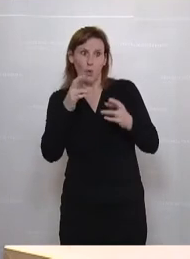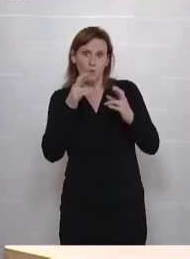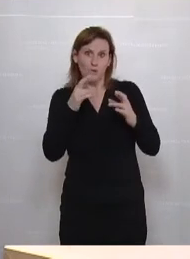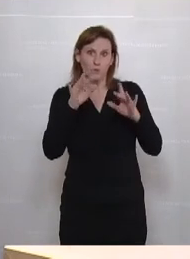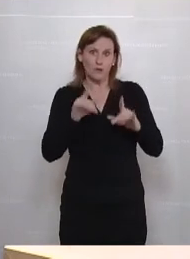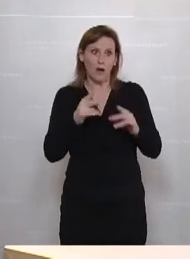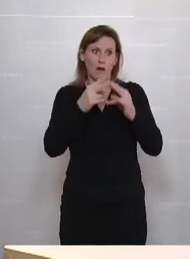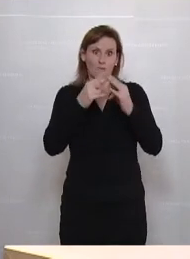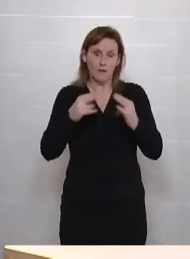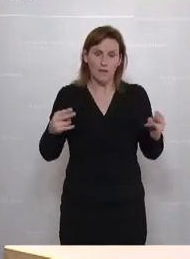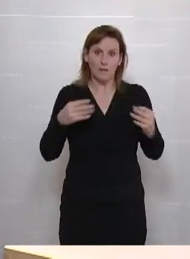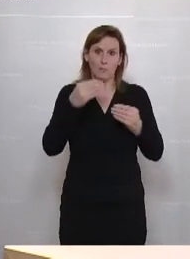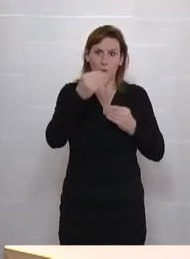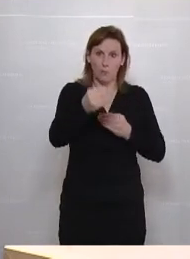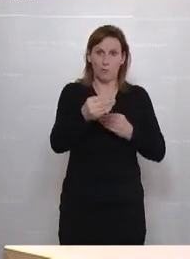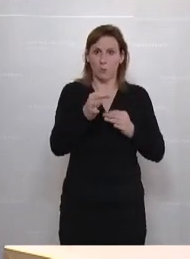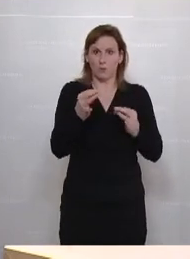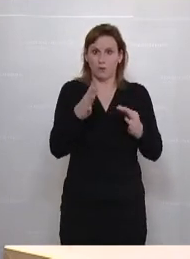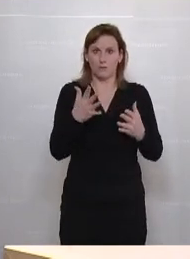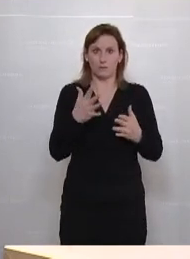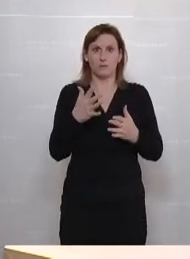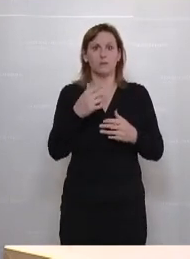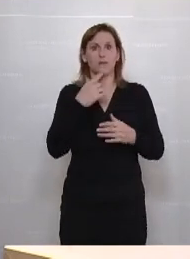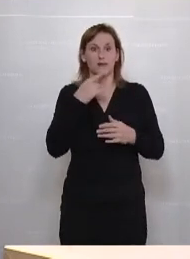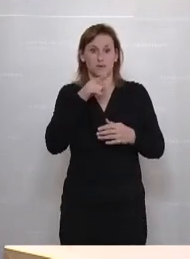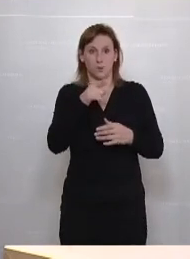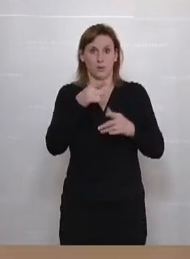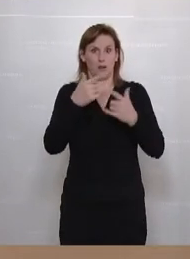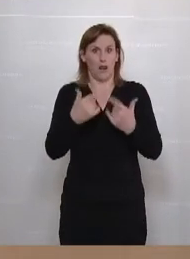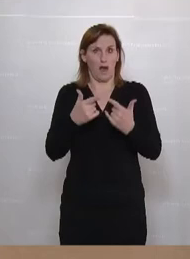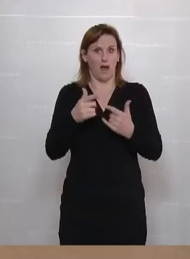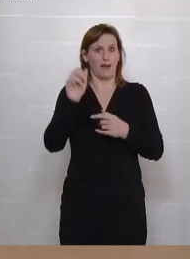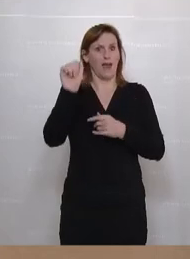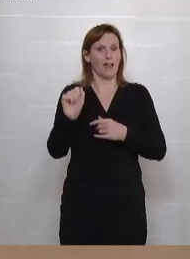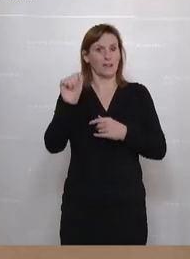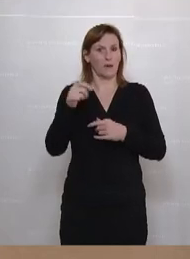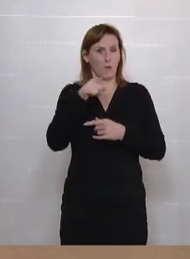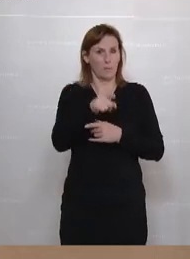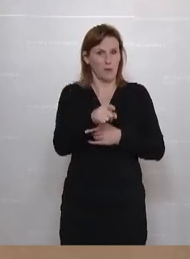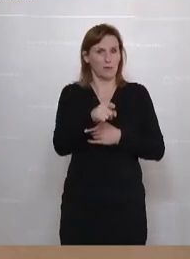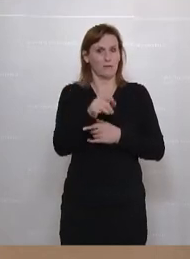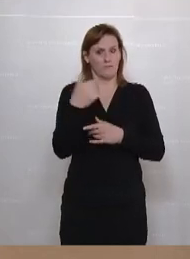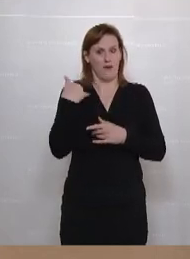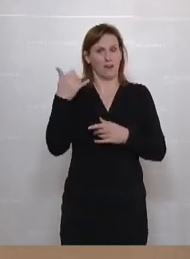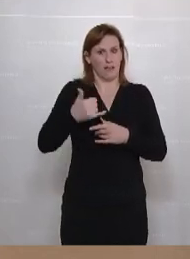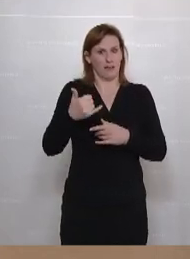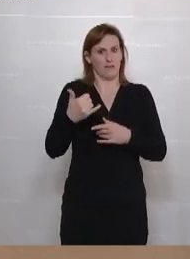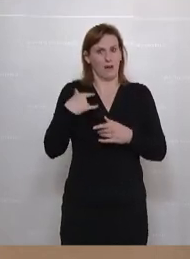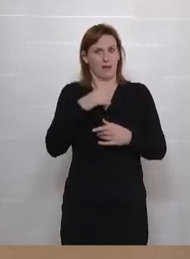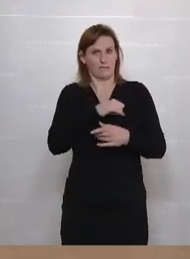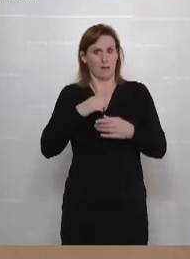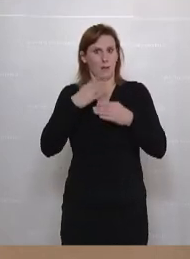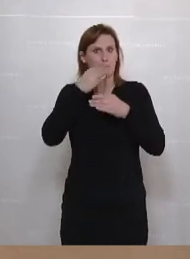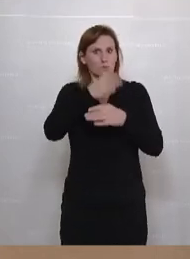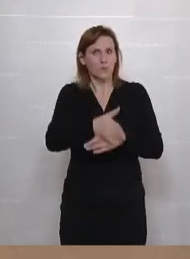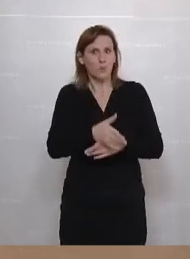zu kommen im Norden von Äthiopien? Die Lage in Äthiopien, und Sie haben ganz recht, Herr Abgeordneter, wir waren im Januar dort und haben selber vor Ort ein